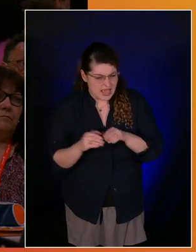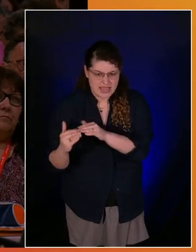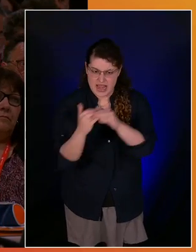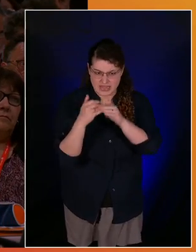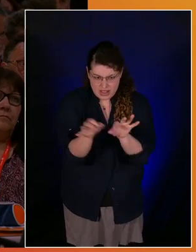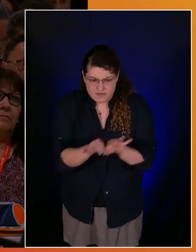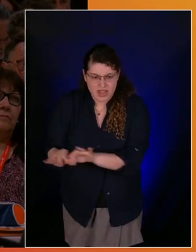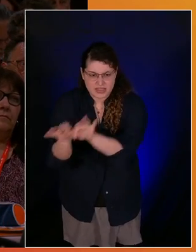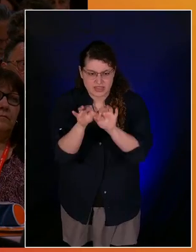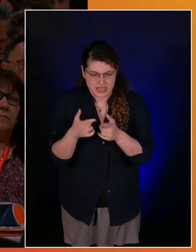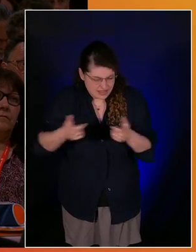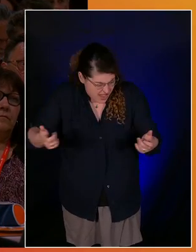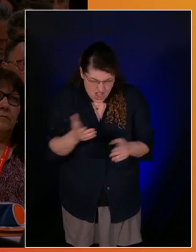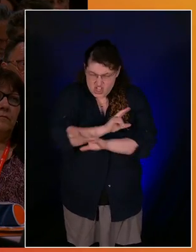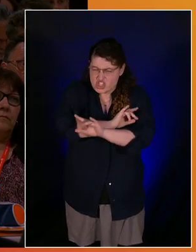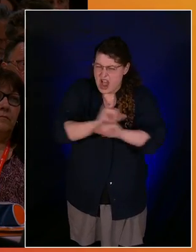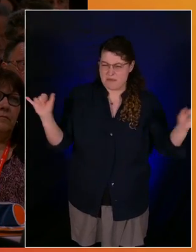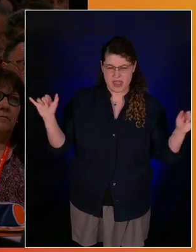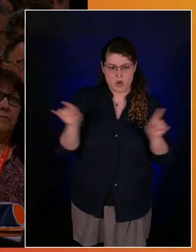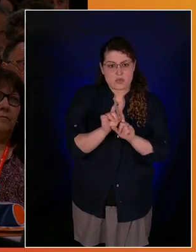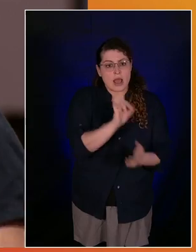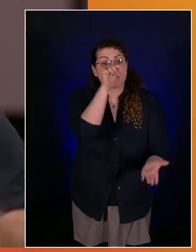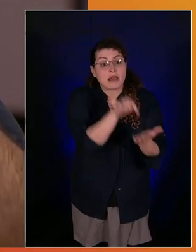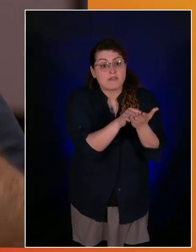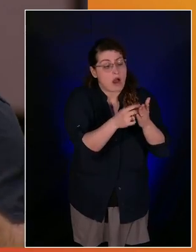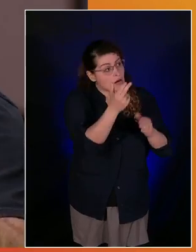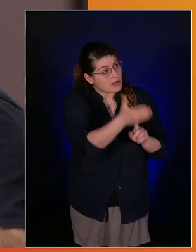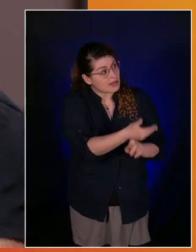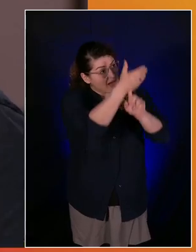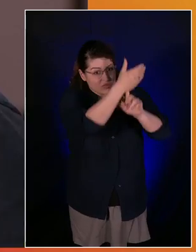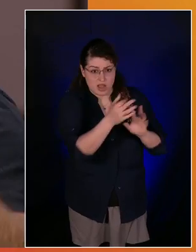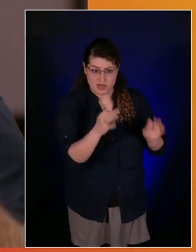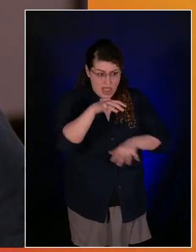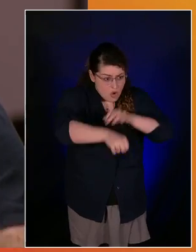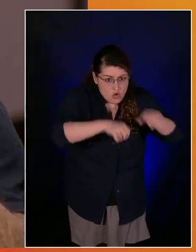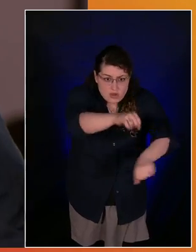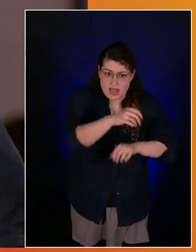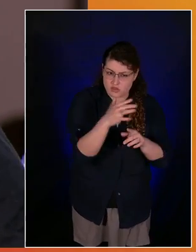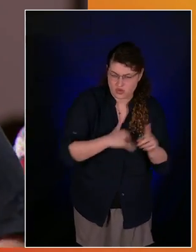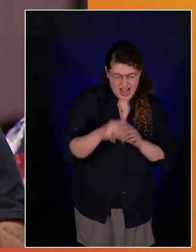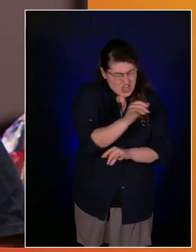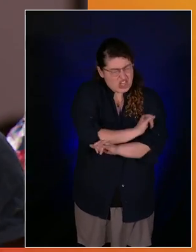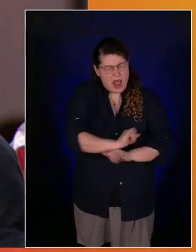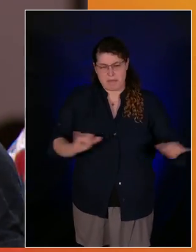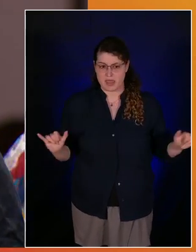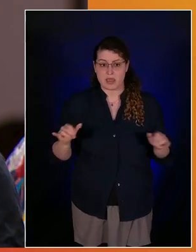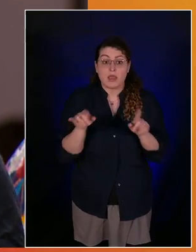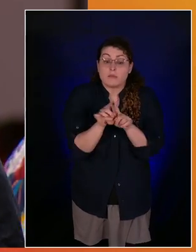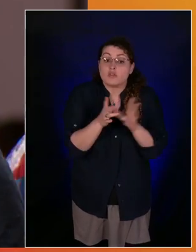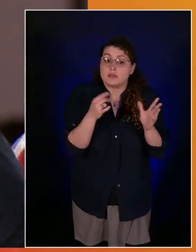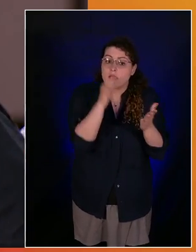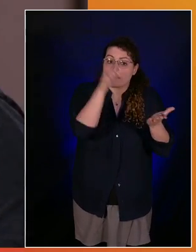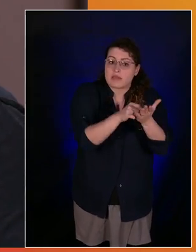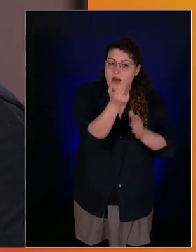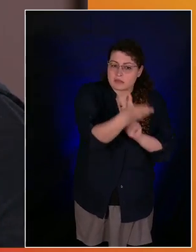fraternité ou dans la delphité jamais de préférence nationale dans nos coquettes sociales jamais surtout jamais de préférence